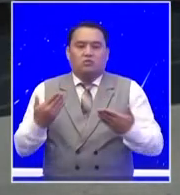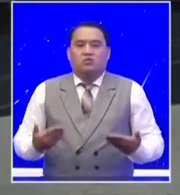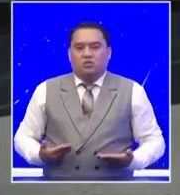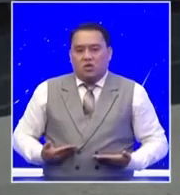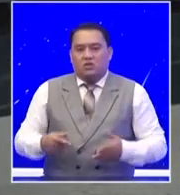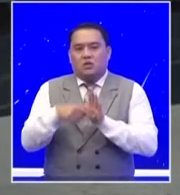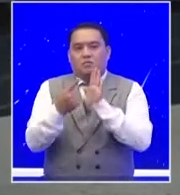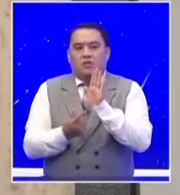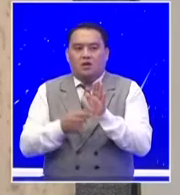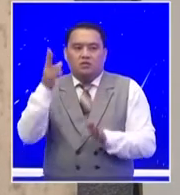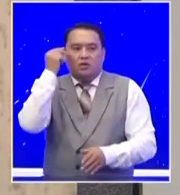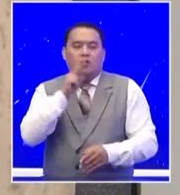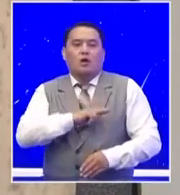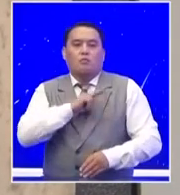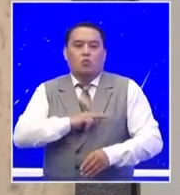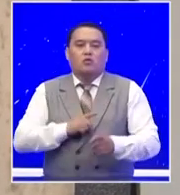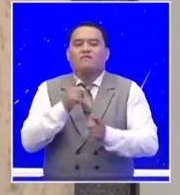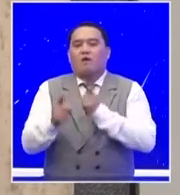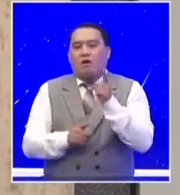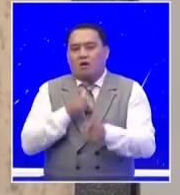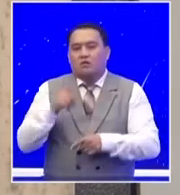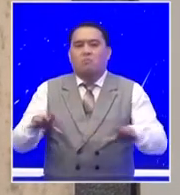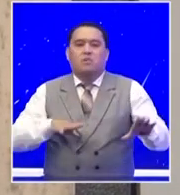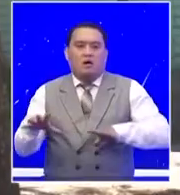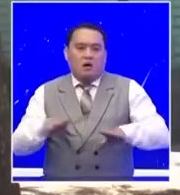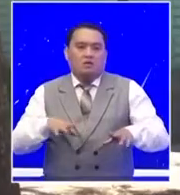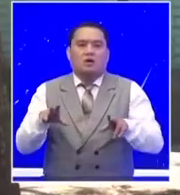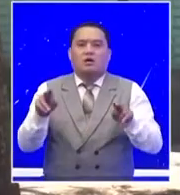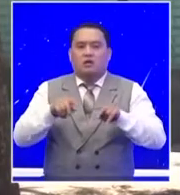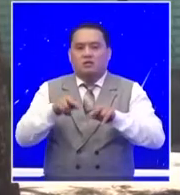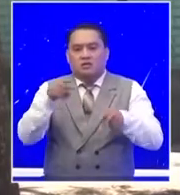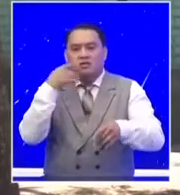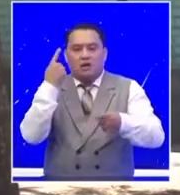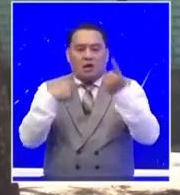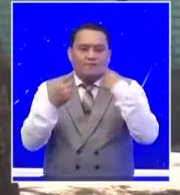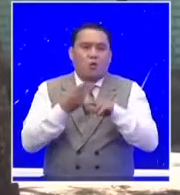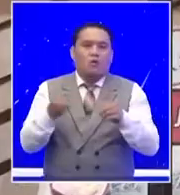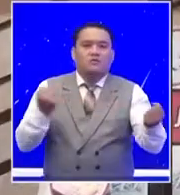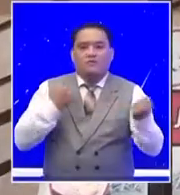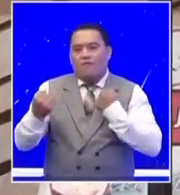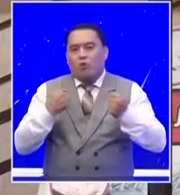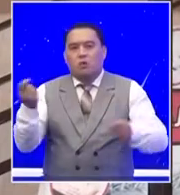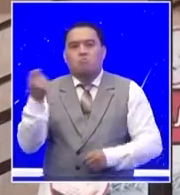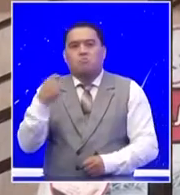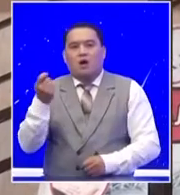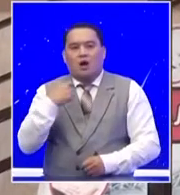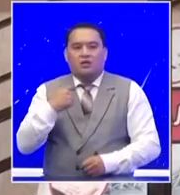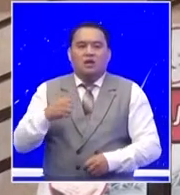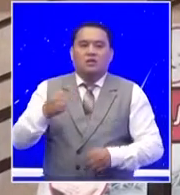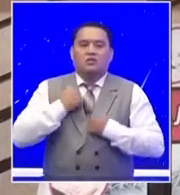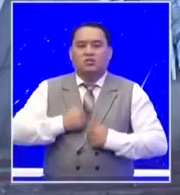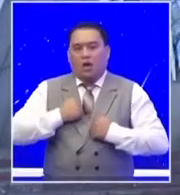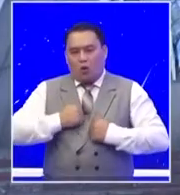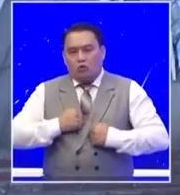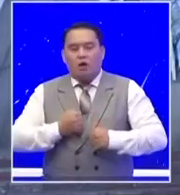Так, 17 числа возобновят работу торговые дома, открытые рынки, летние площадки, салоны красоты, фитнес-центры, бани и сауны. Однако для начала